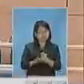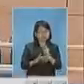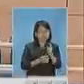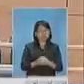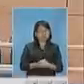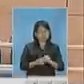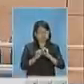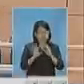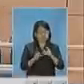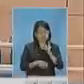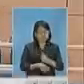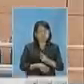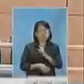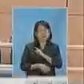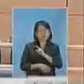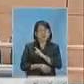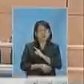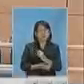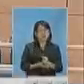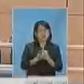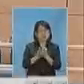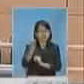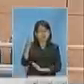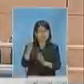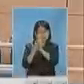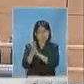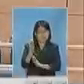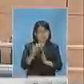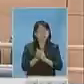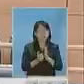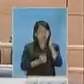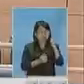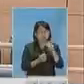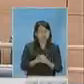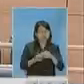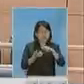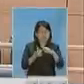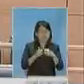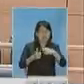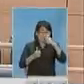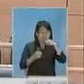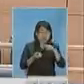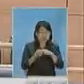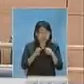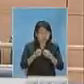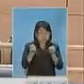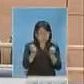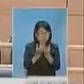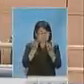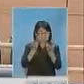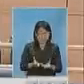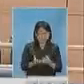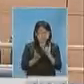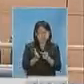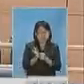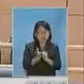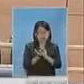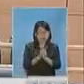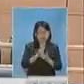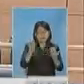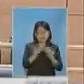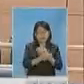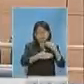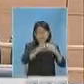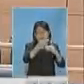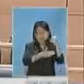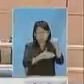ชอบต่อประเทศนี้นำพาบ้านเมืองนี้ออกจากวิกฤตไปให้ได้ท่านประธาน